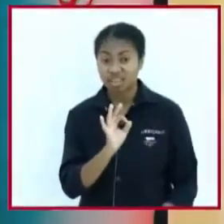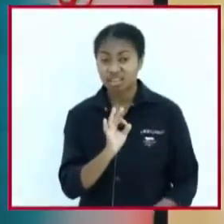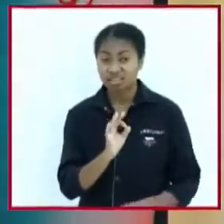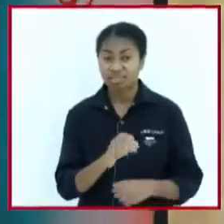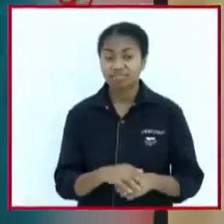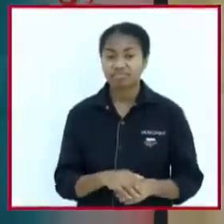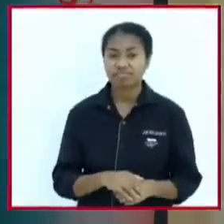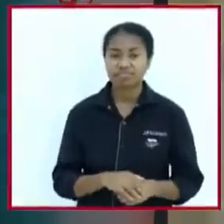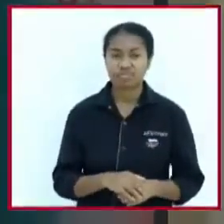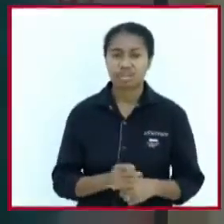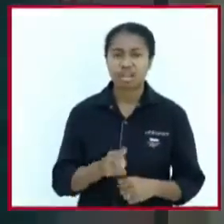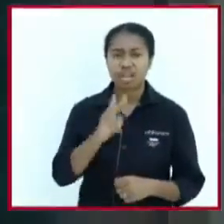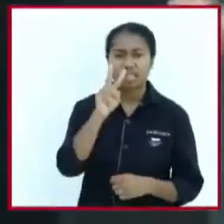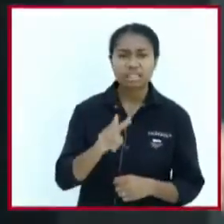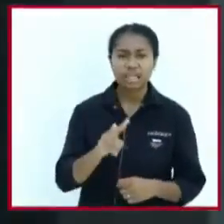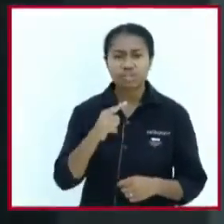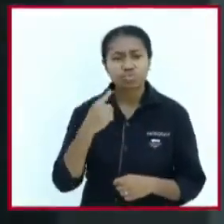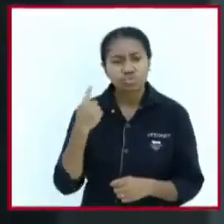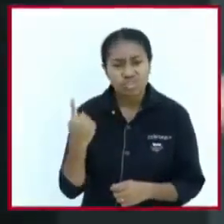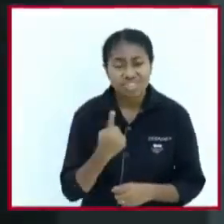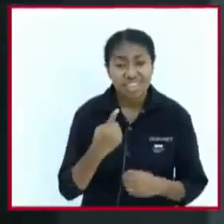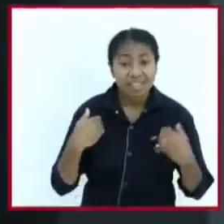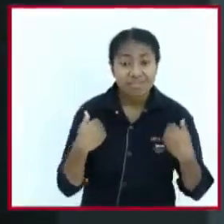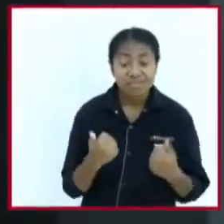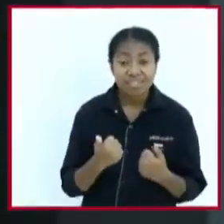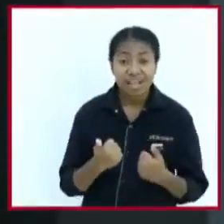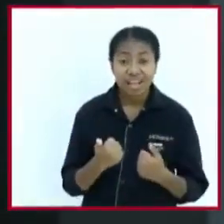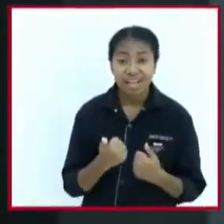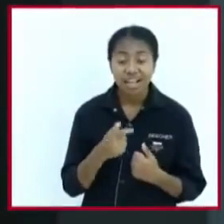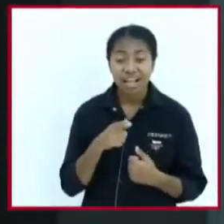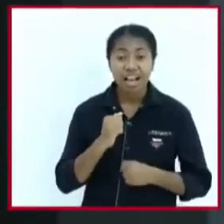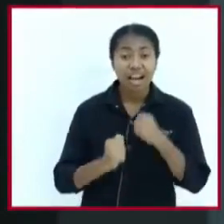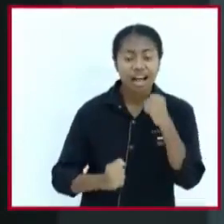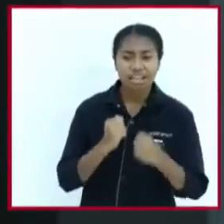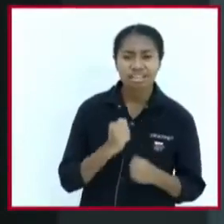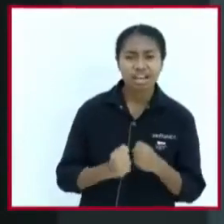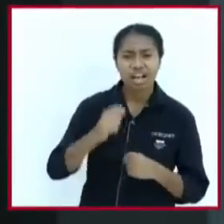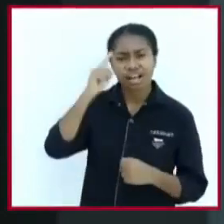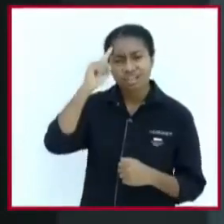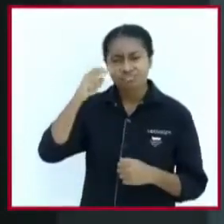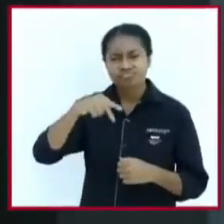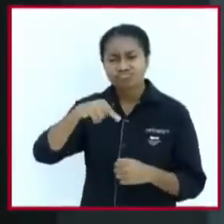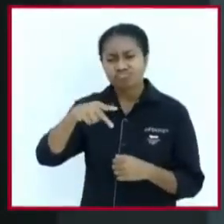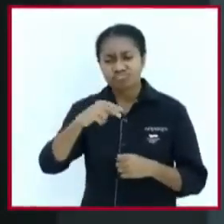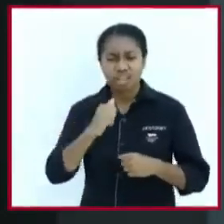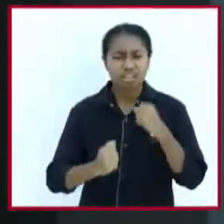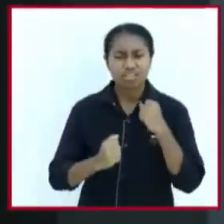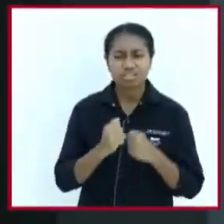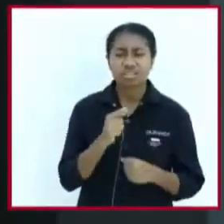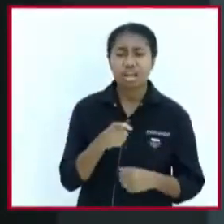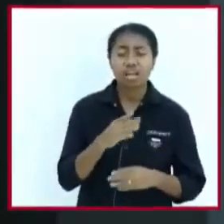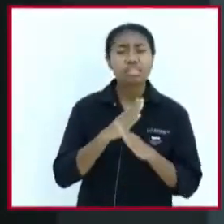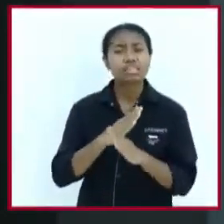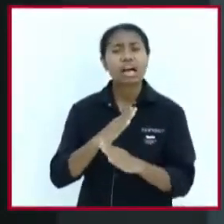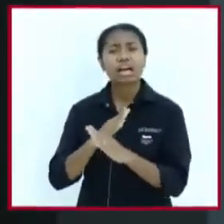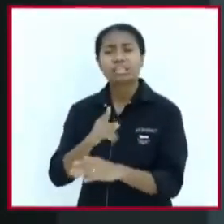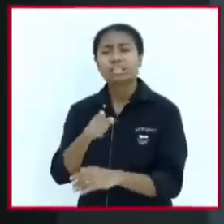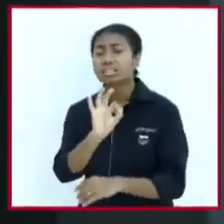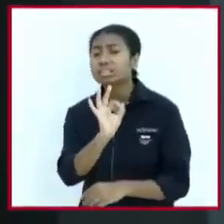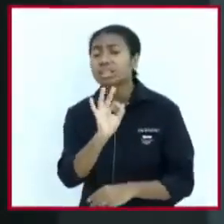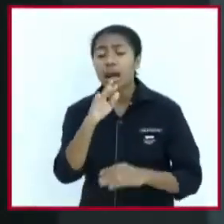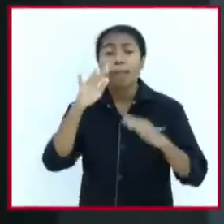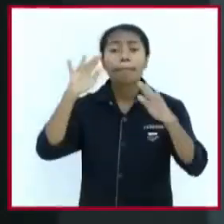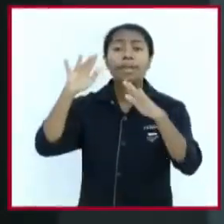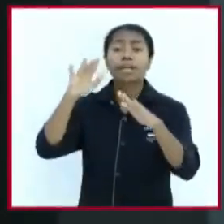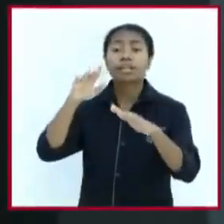ini lihat dunia bisa memecahkan istilah arahkanlah Tiban pada Yesus jangan lihat pendeta-pendeta